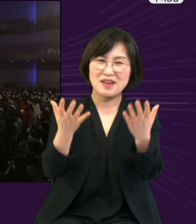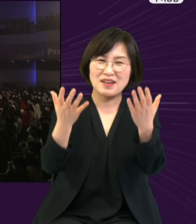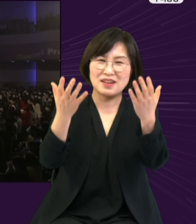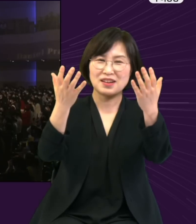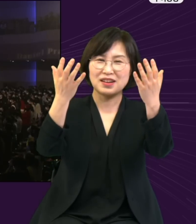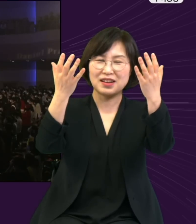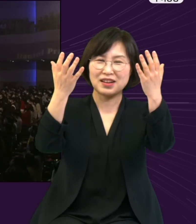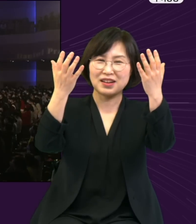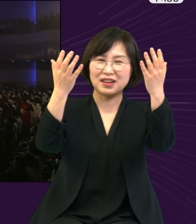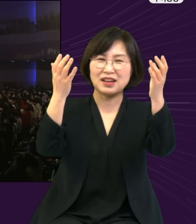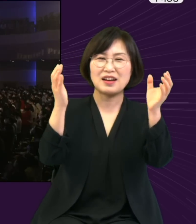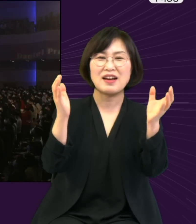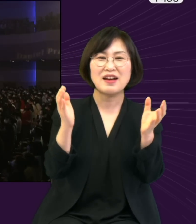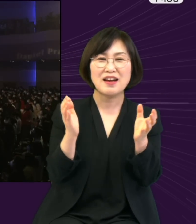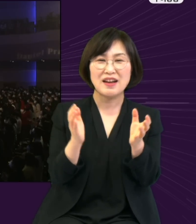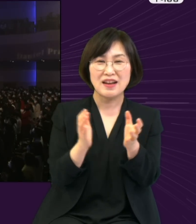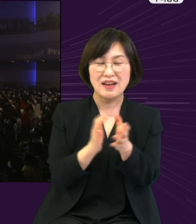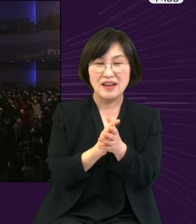할렐루야